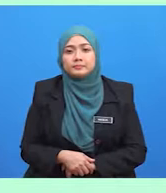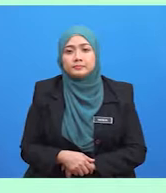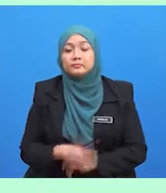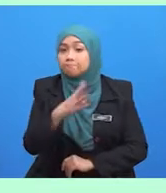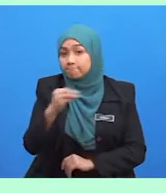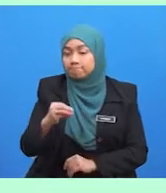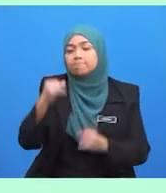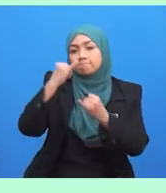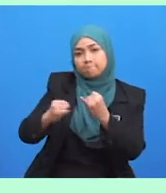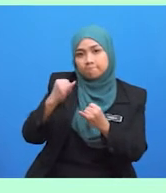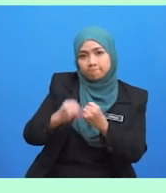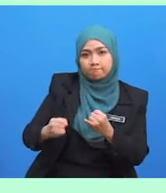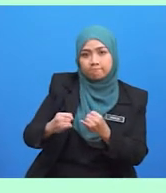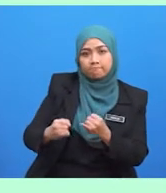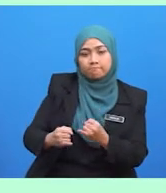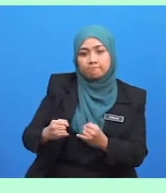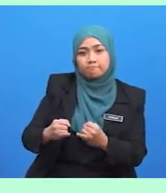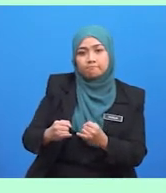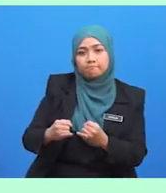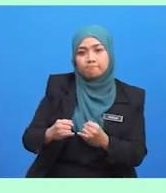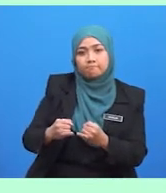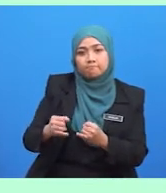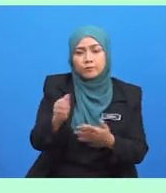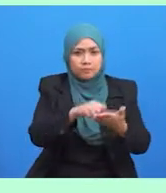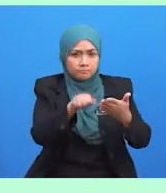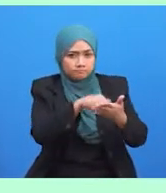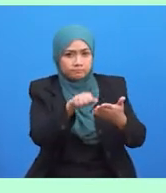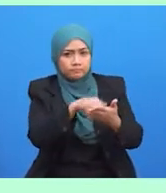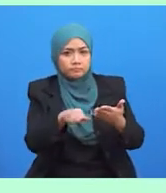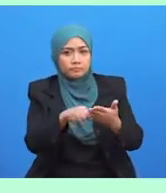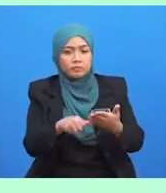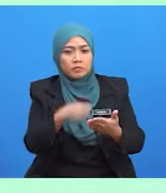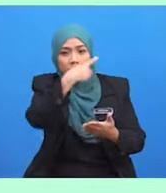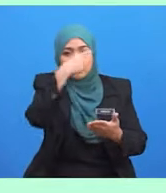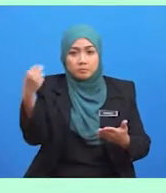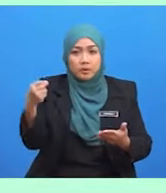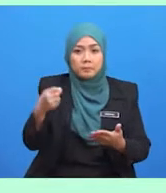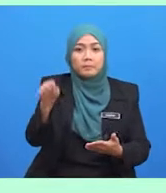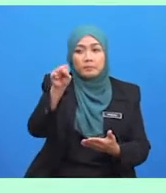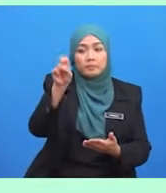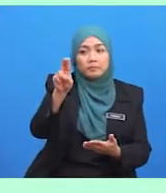Dan akhir sekali, menganalisis kesan subsidi ke atas pasaran barangan.